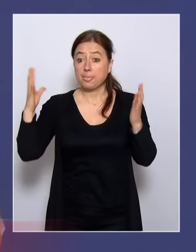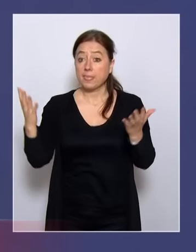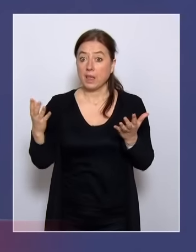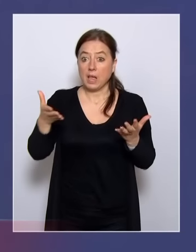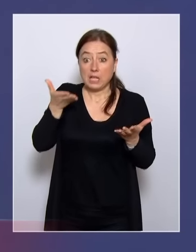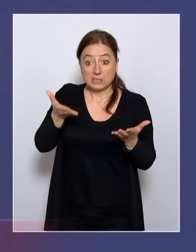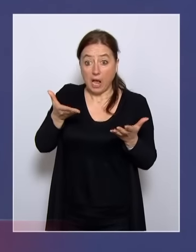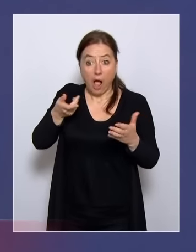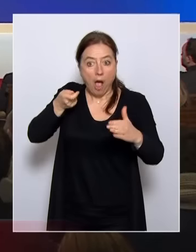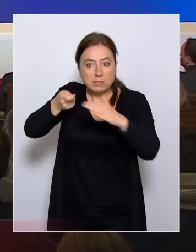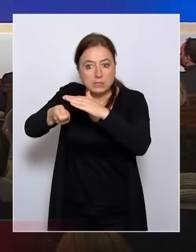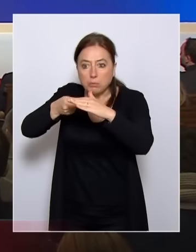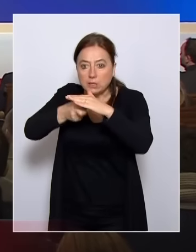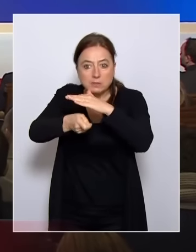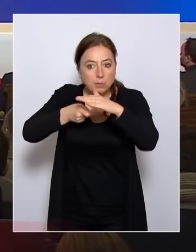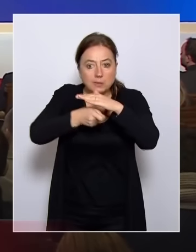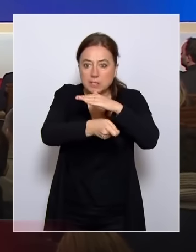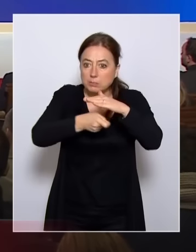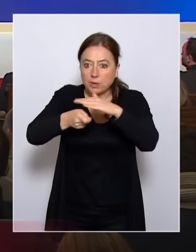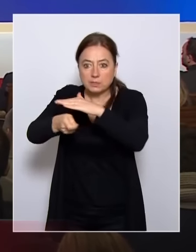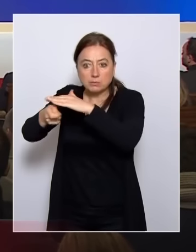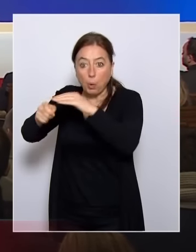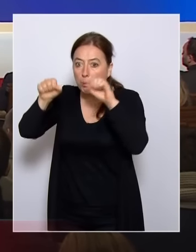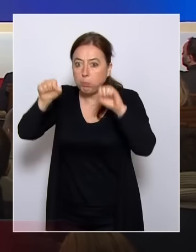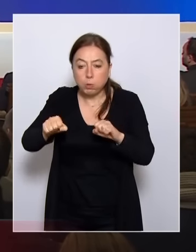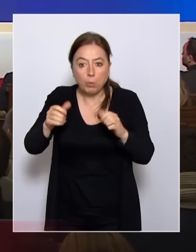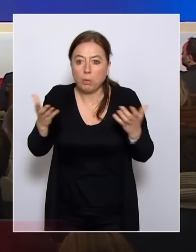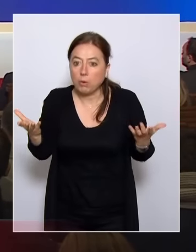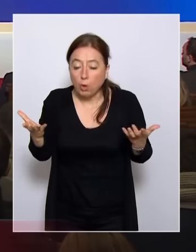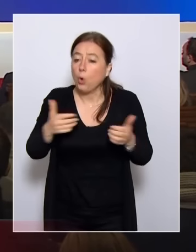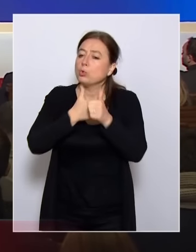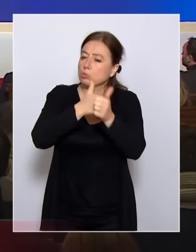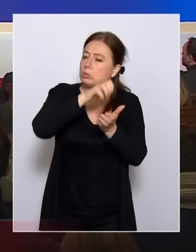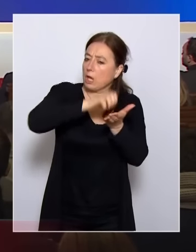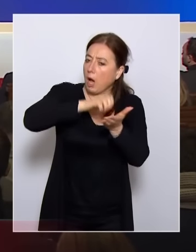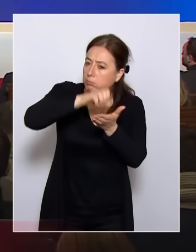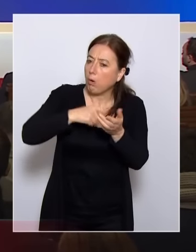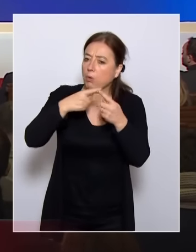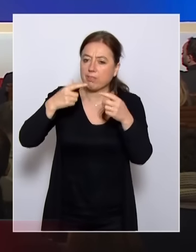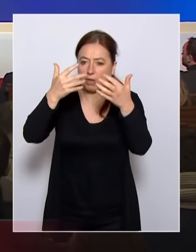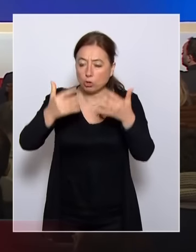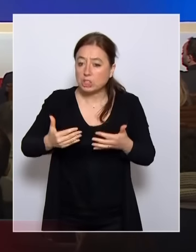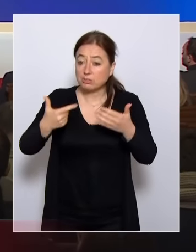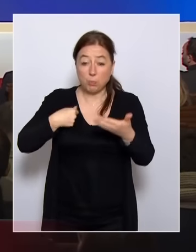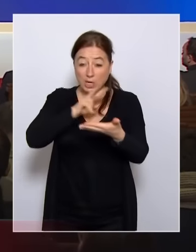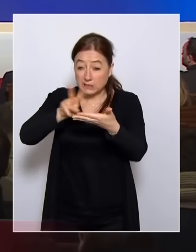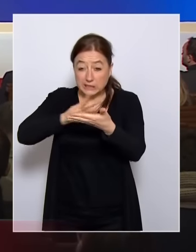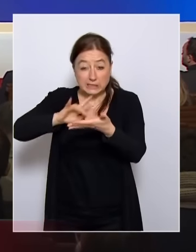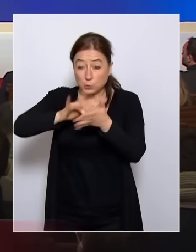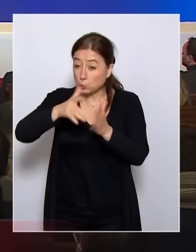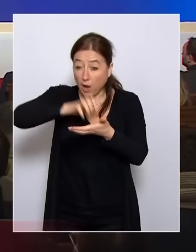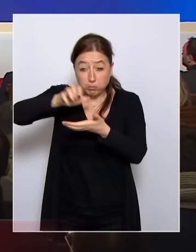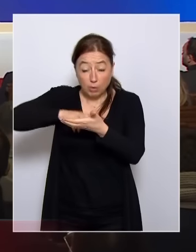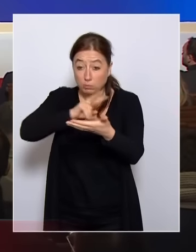un mur d'investissement. Alors tous les chiffres ont été articulés selon les rapports. Enfin, je lis tous les rapports, je regarde